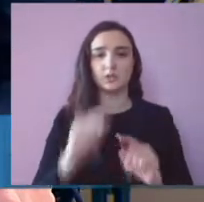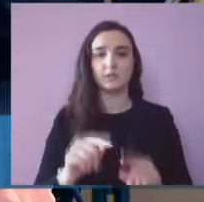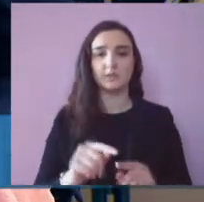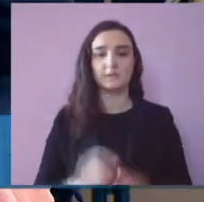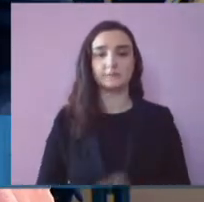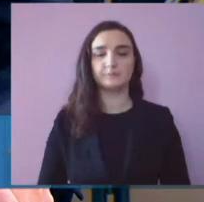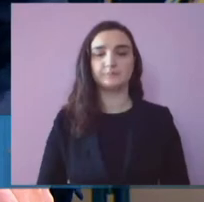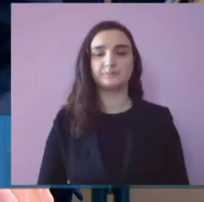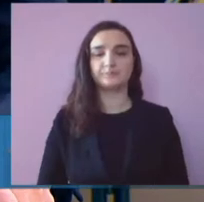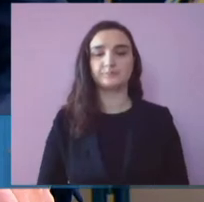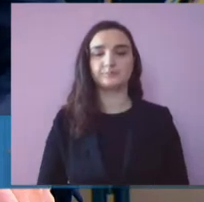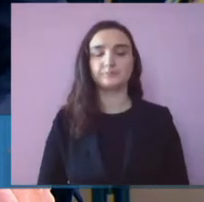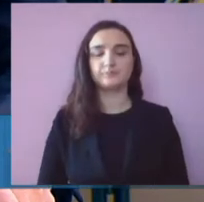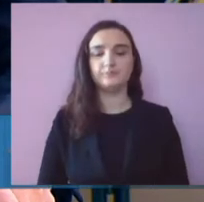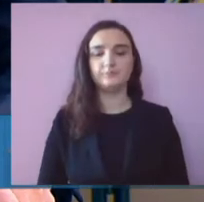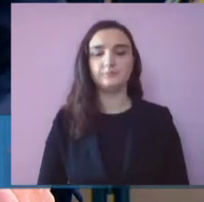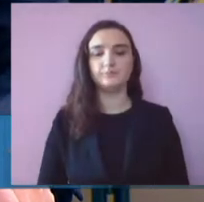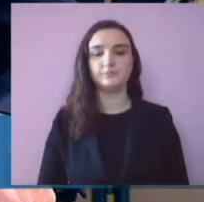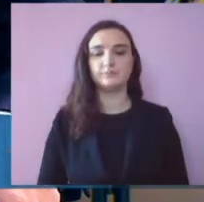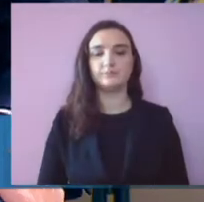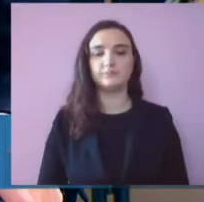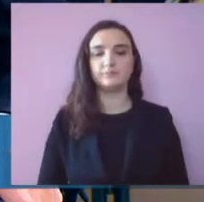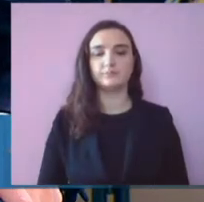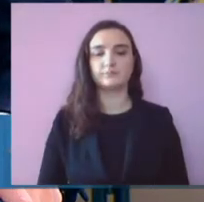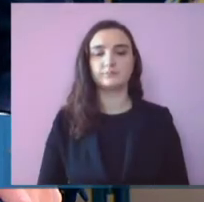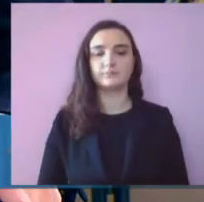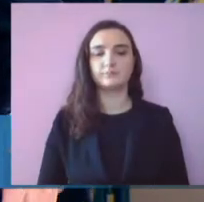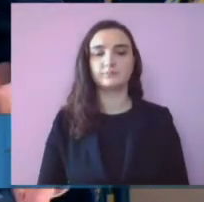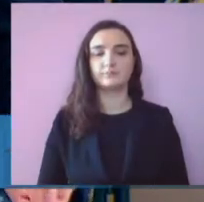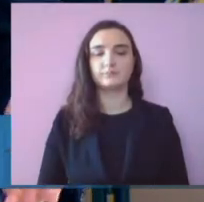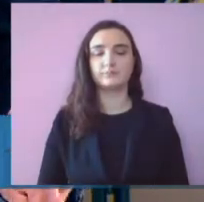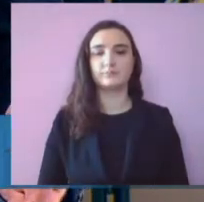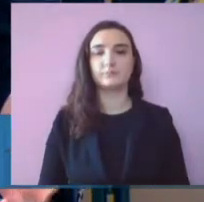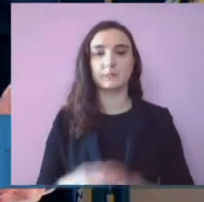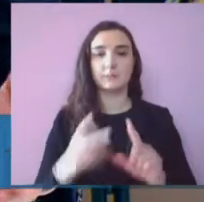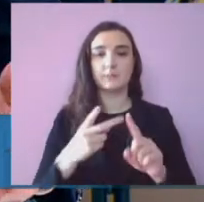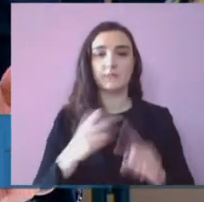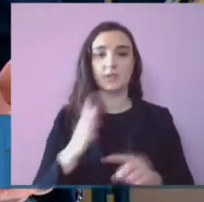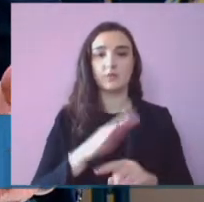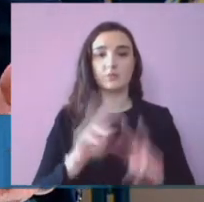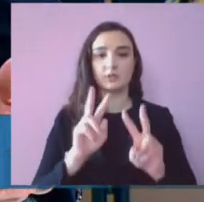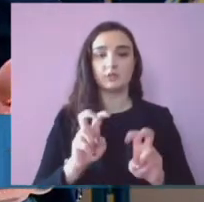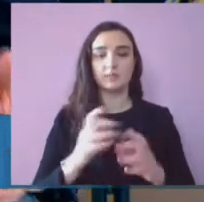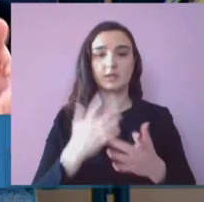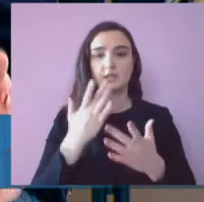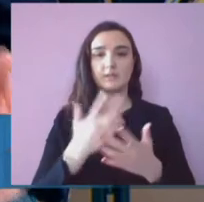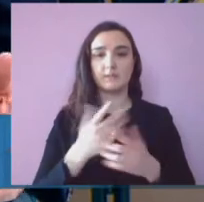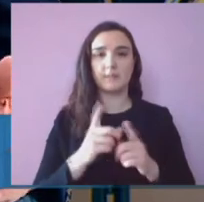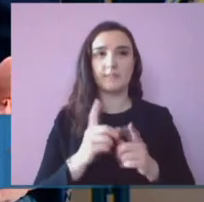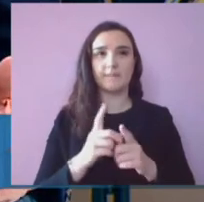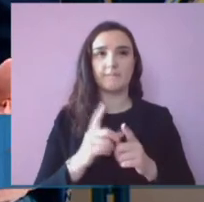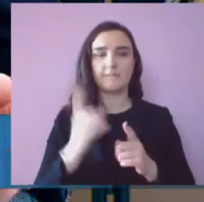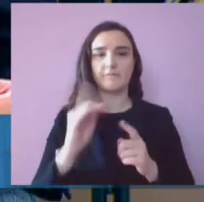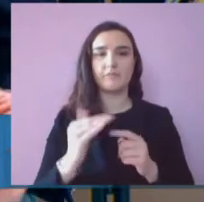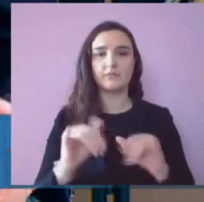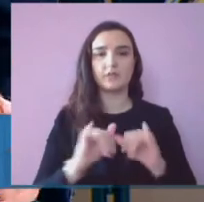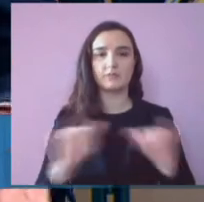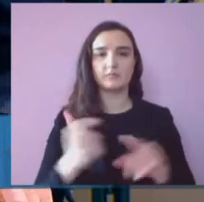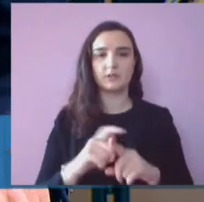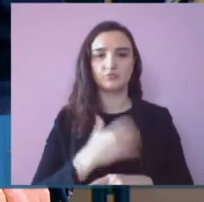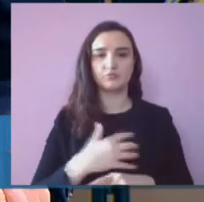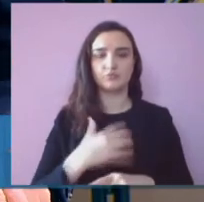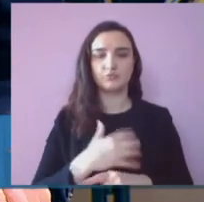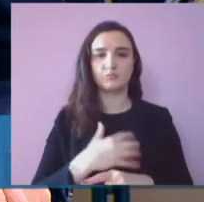მიხდით? და მეორე კიდევ გავაგზელებთ იგივე თემას. ღია სისტემა, რომელიც ბავშვის განვითარებისთვის ძალიან მნიშვნელოვანია,